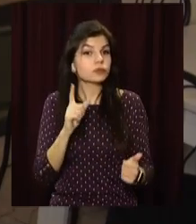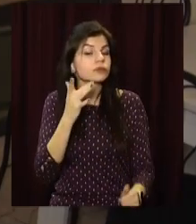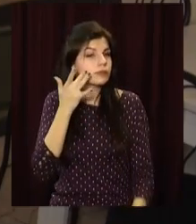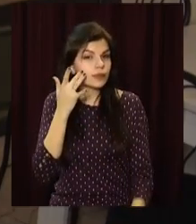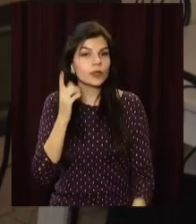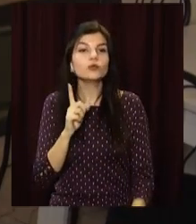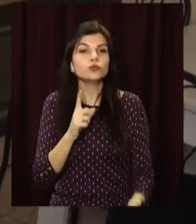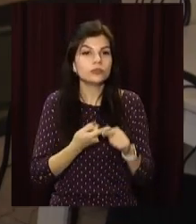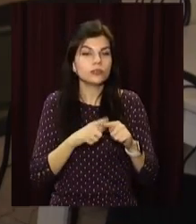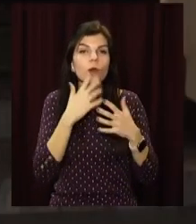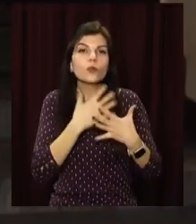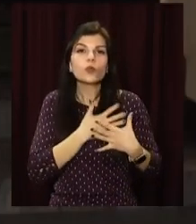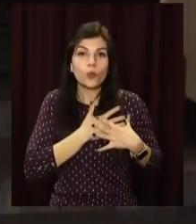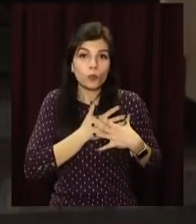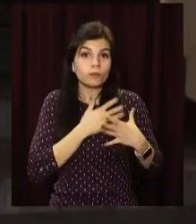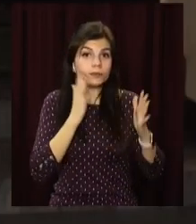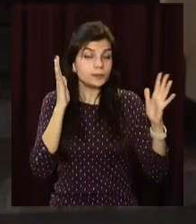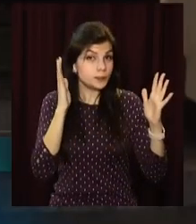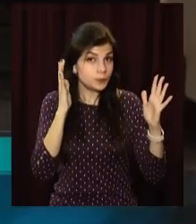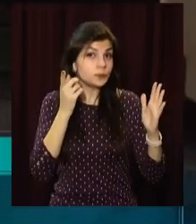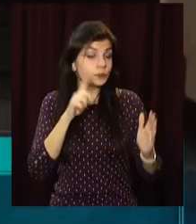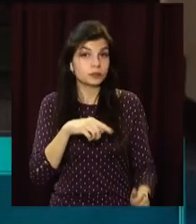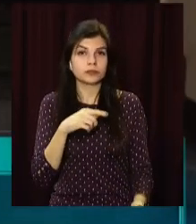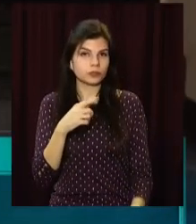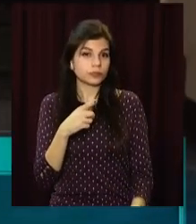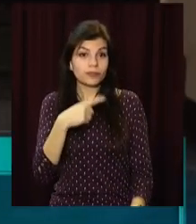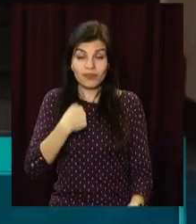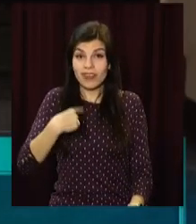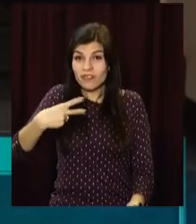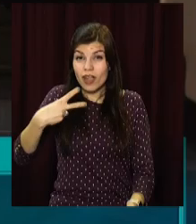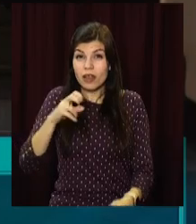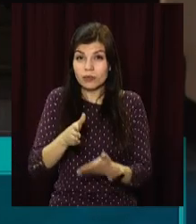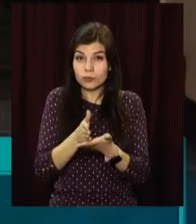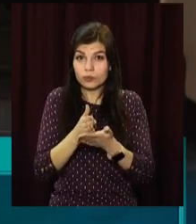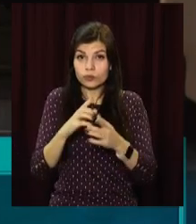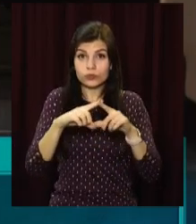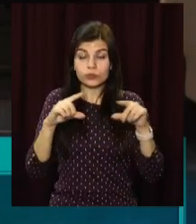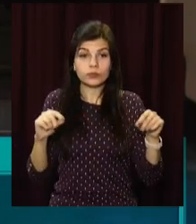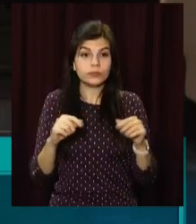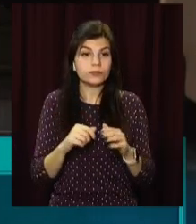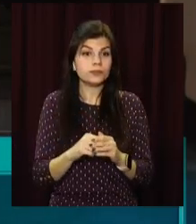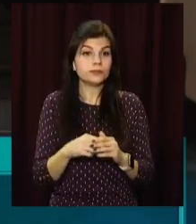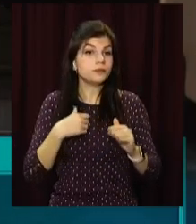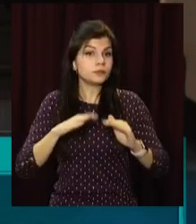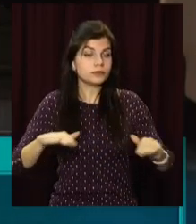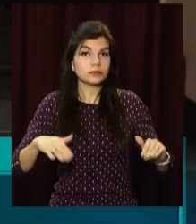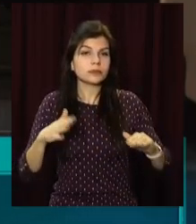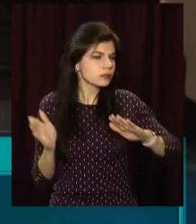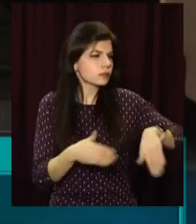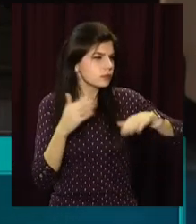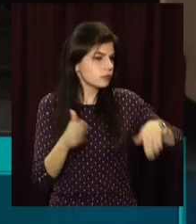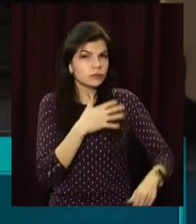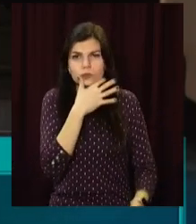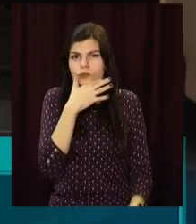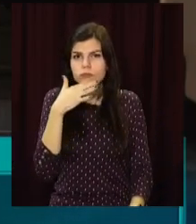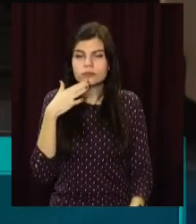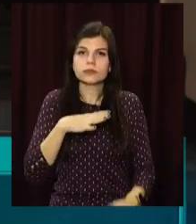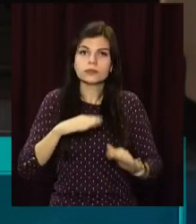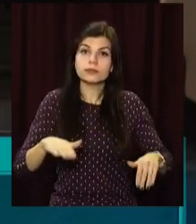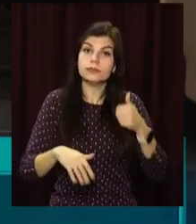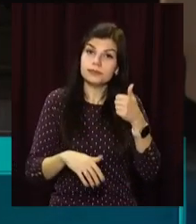– любити свою професію. Тренером вже в цьому році буде 20 років, як я працюю в школі. Дітей пройшло багато, багато